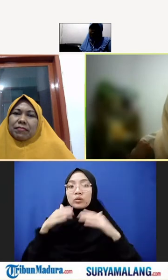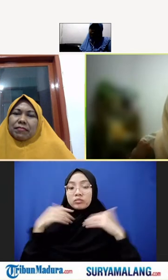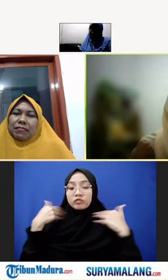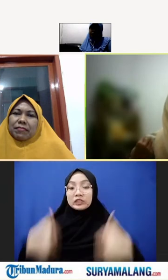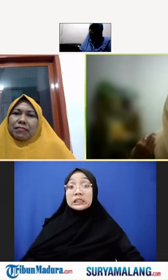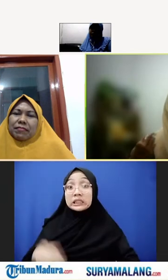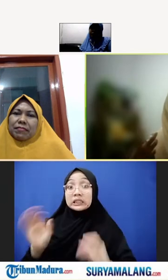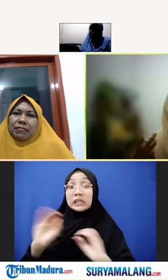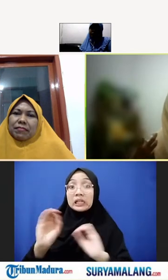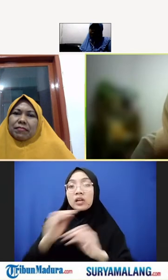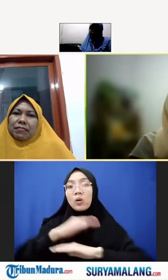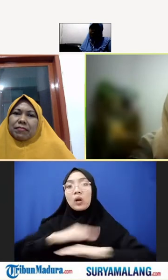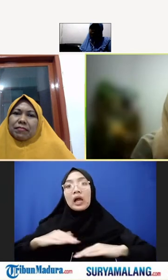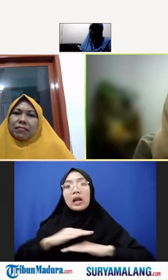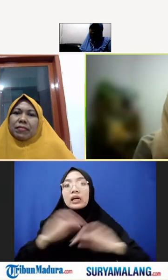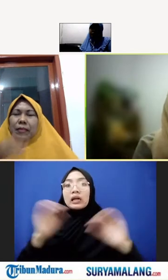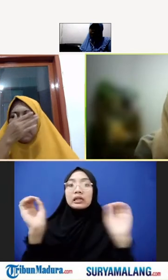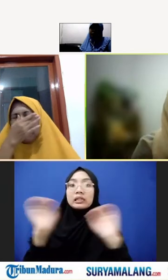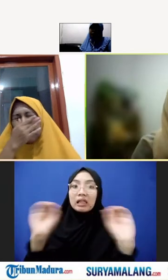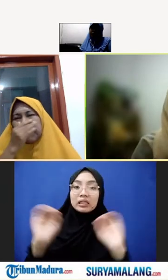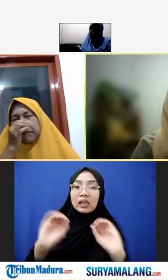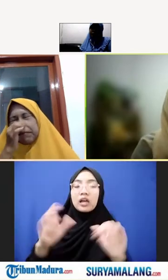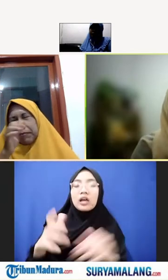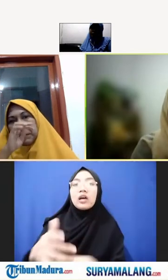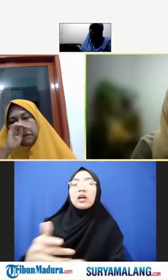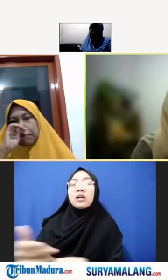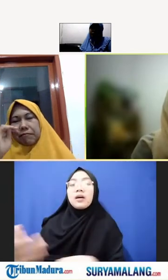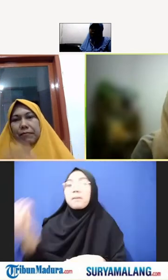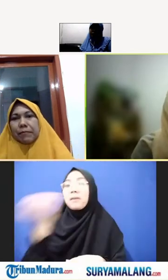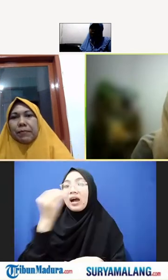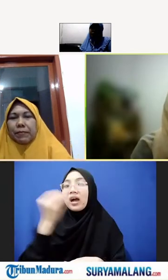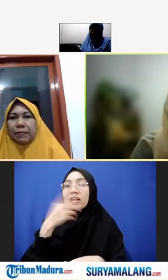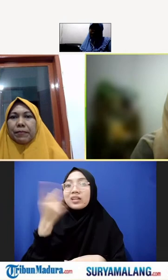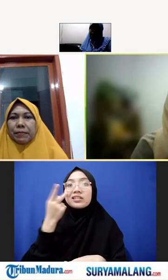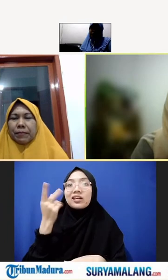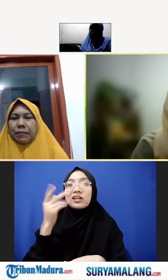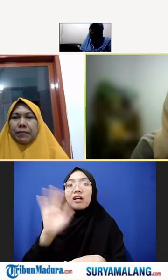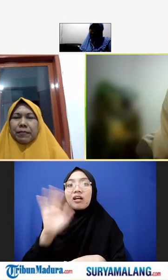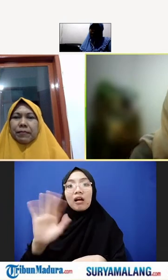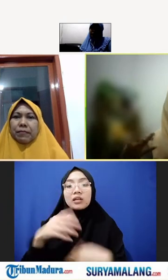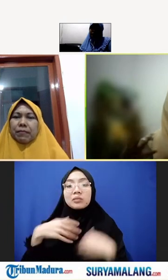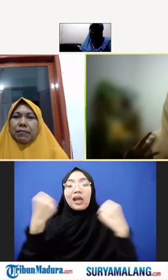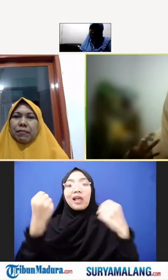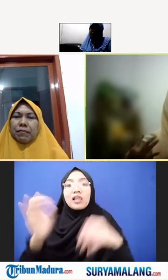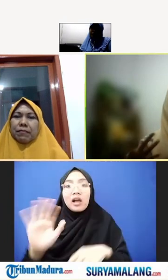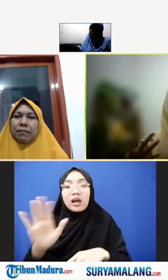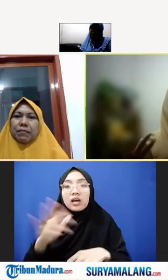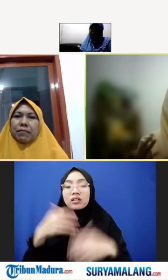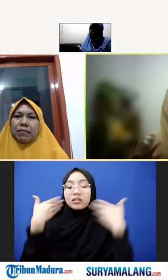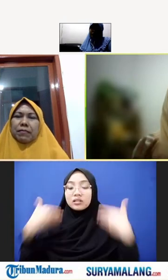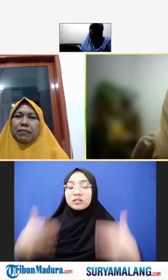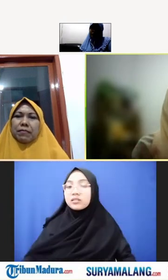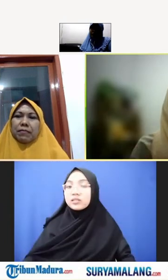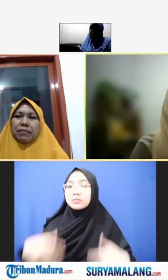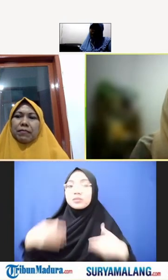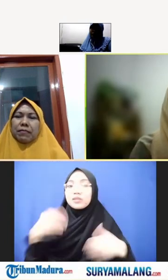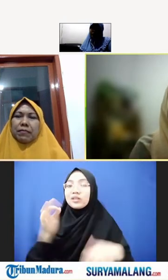nggak ada stretching, makanan nggak gitu sehat, gitu. Badan kita nggak cukup kuat